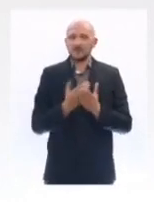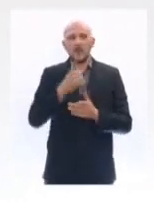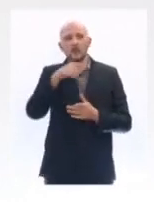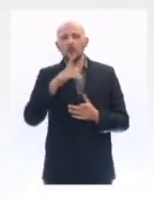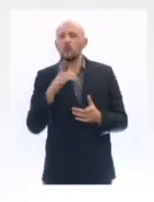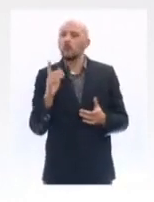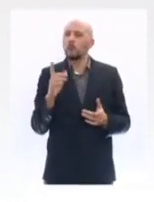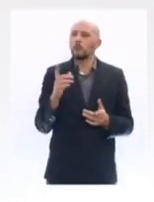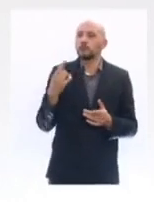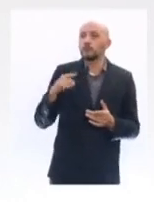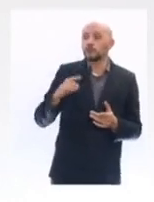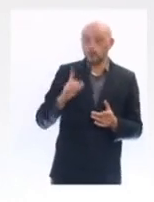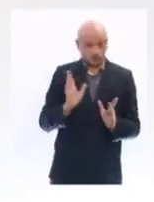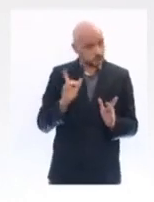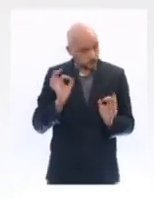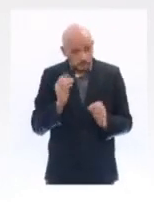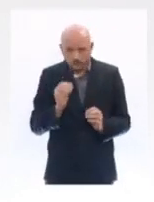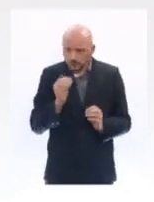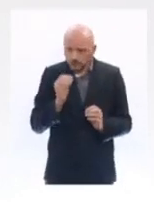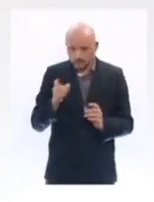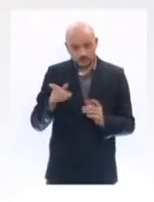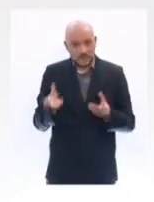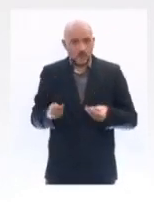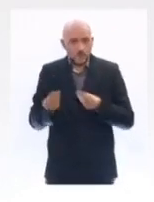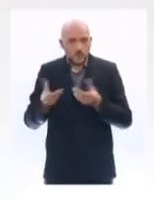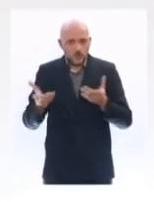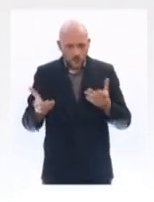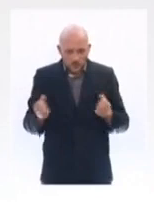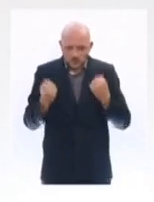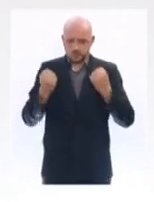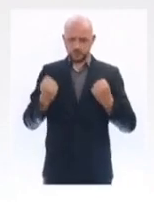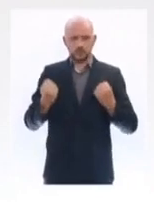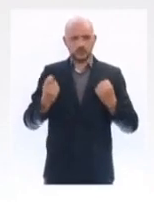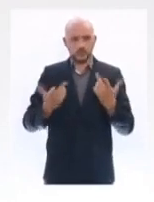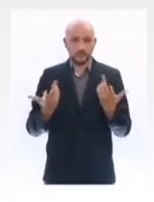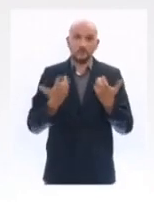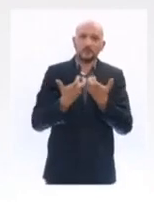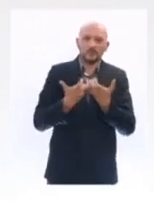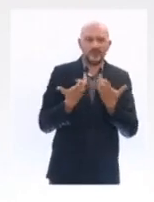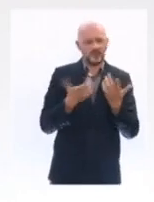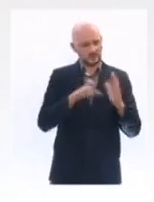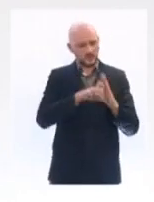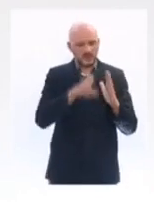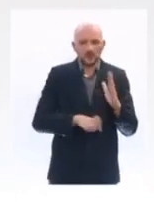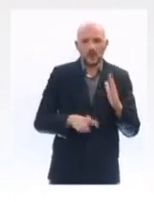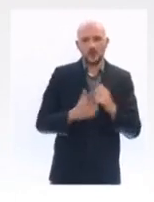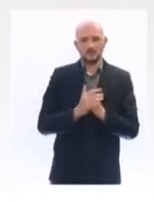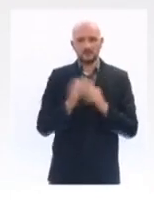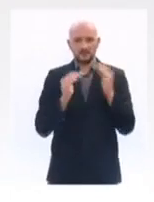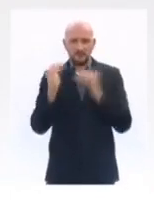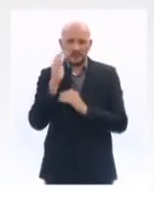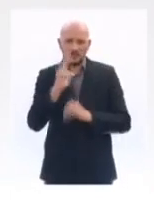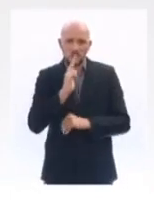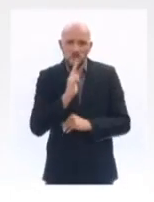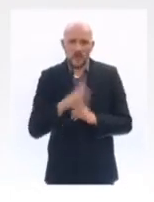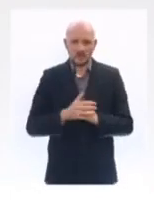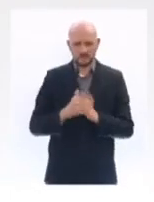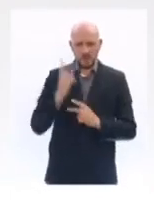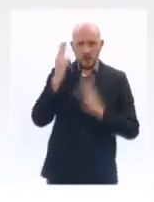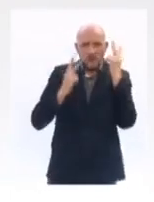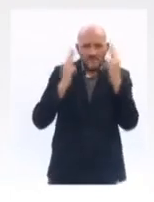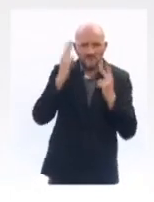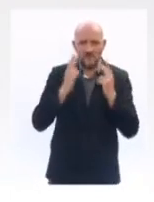semaines passées. Les commerces de jeux et de jouets, les parfumeries, les horlogeries, les bijouteries. Nous allons donc renforcer massivement